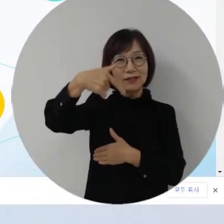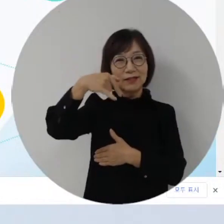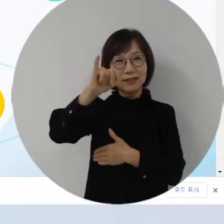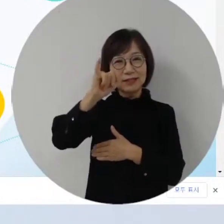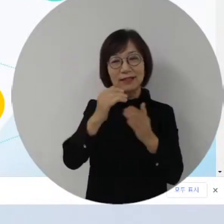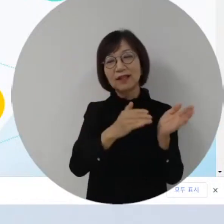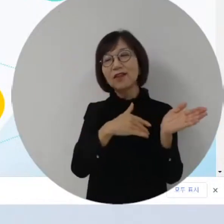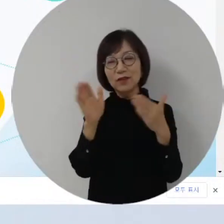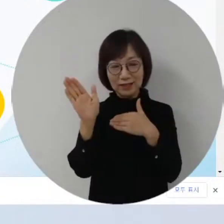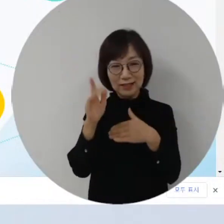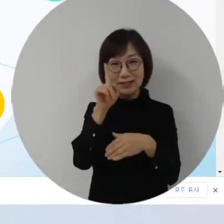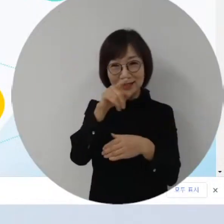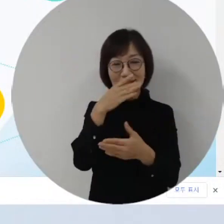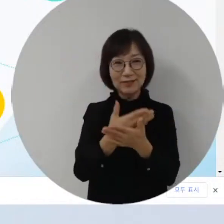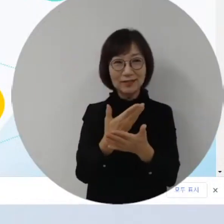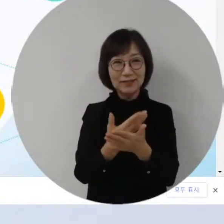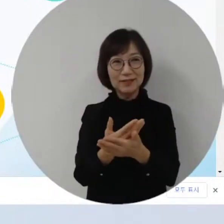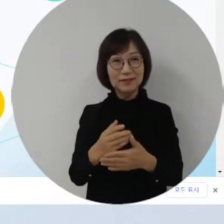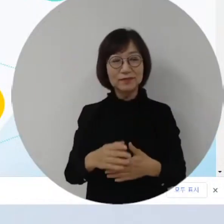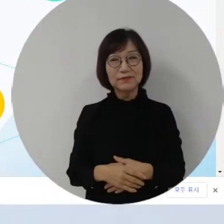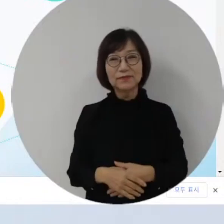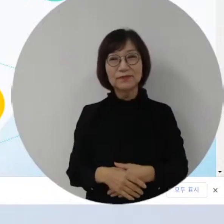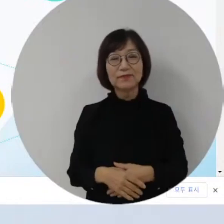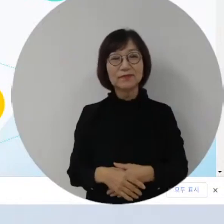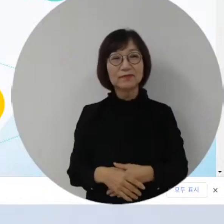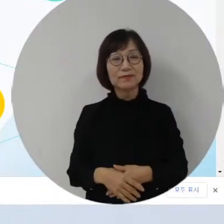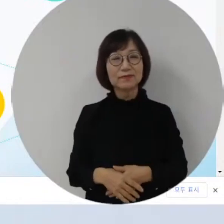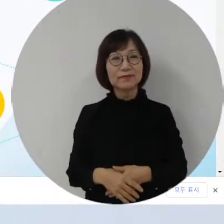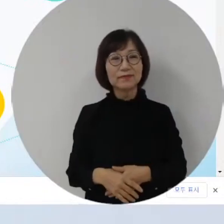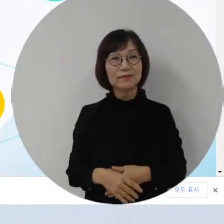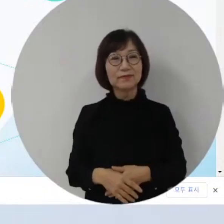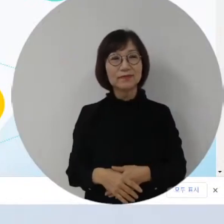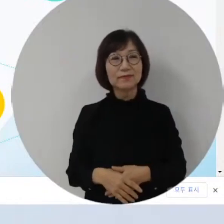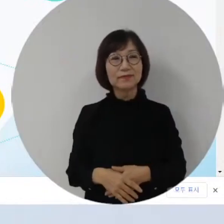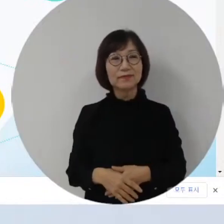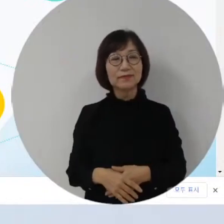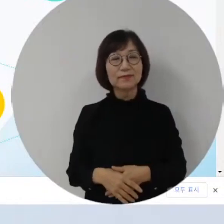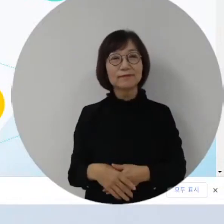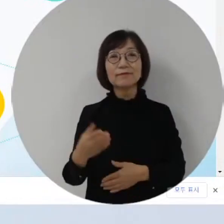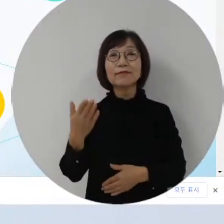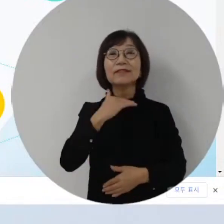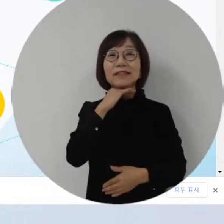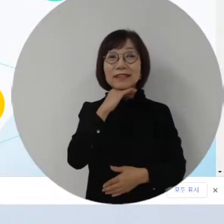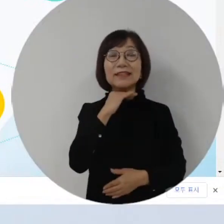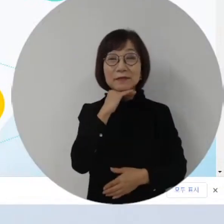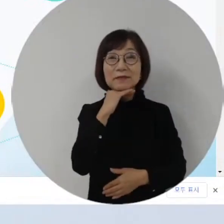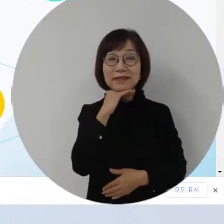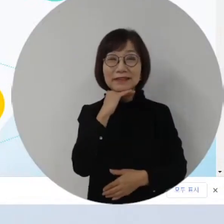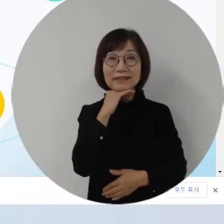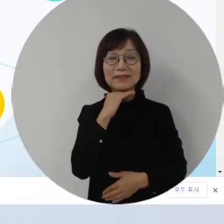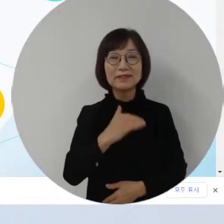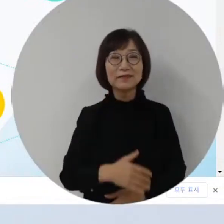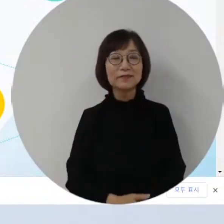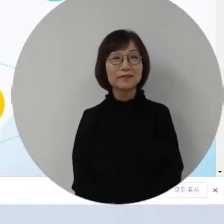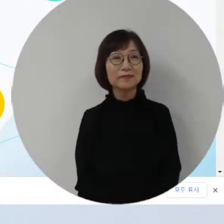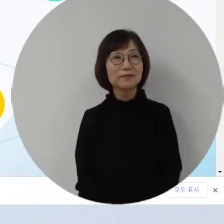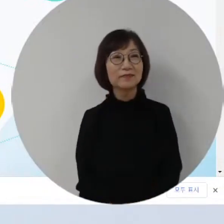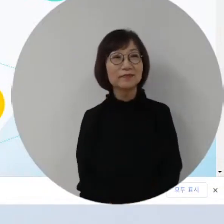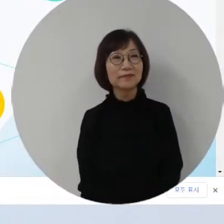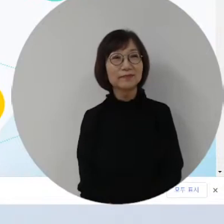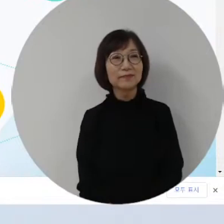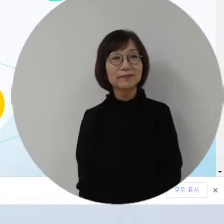제가 좀 캡처받은 화면이 있는지 한번 확인해 보도록 할게요. 잠시만 기다려 주세요.